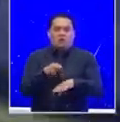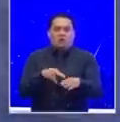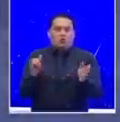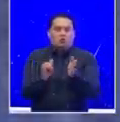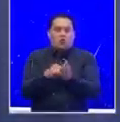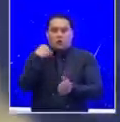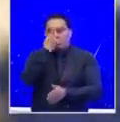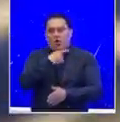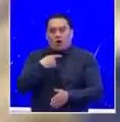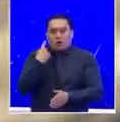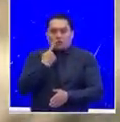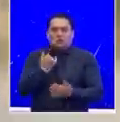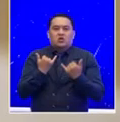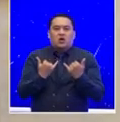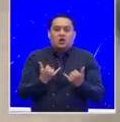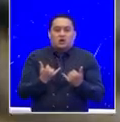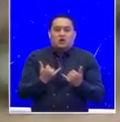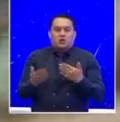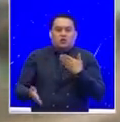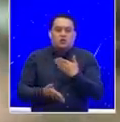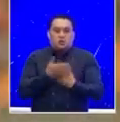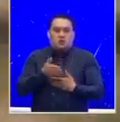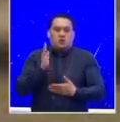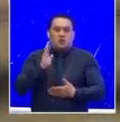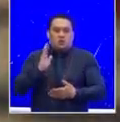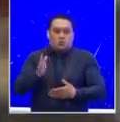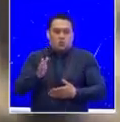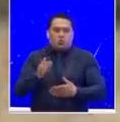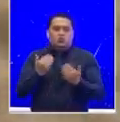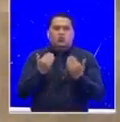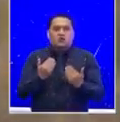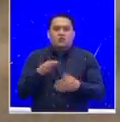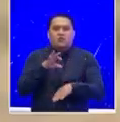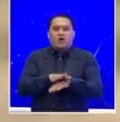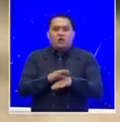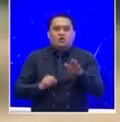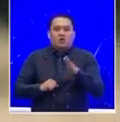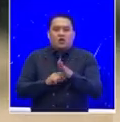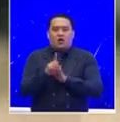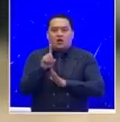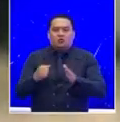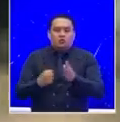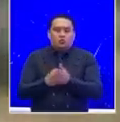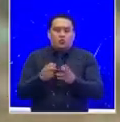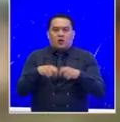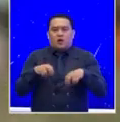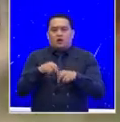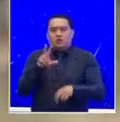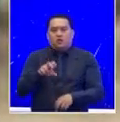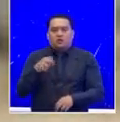установлены подозреваемые и на данный момент принимаются меры к их задержанию. По данному факту начато досудебное расследование по